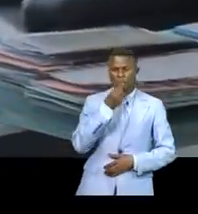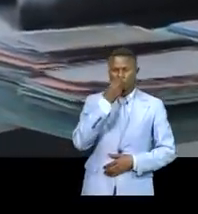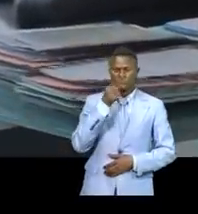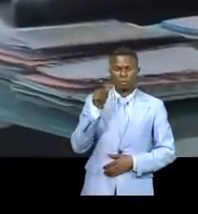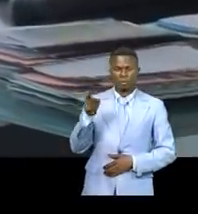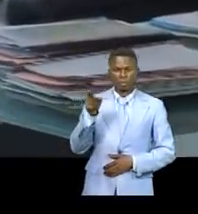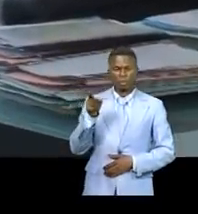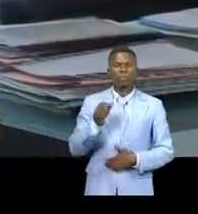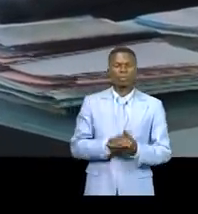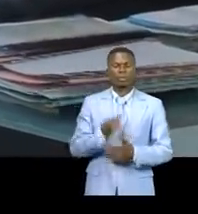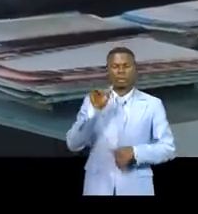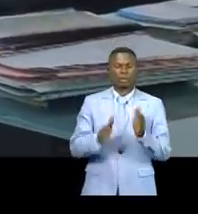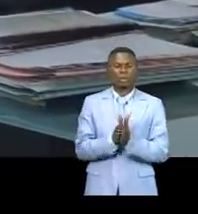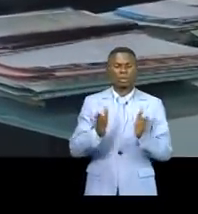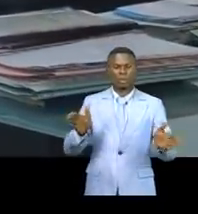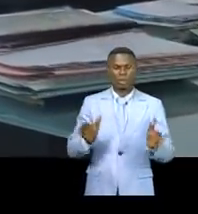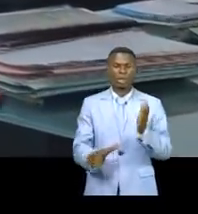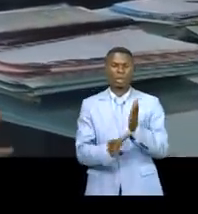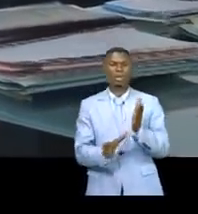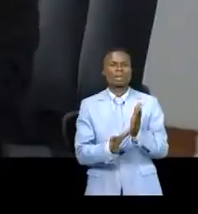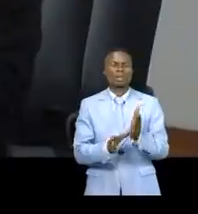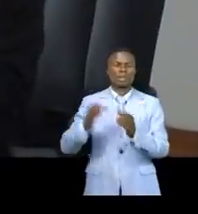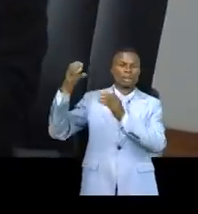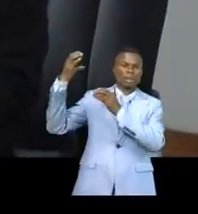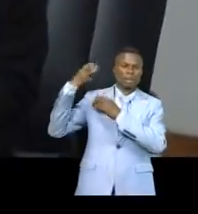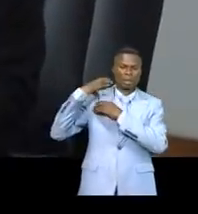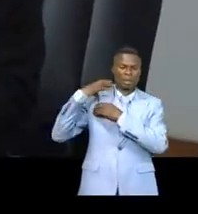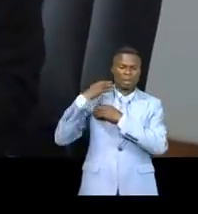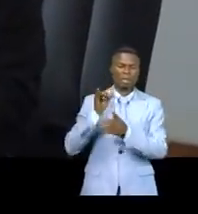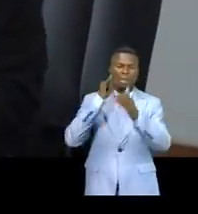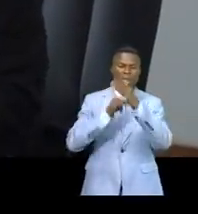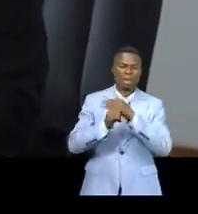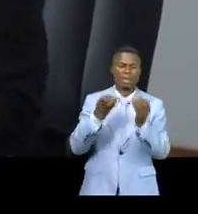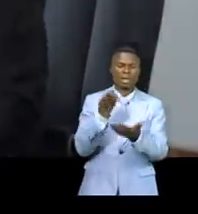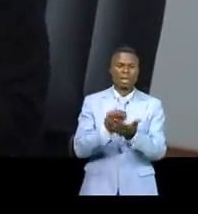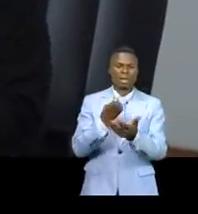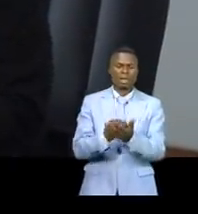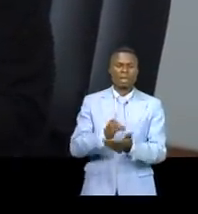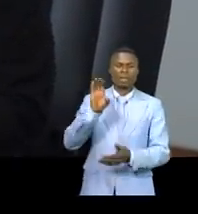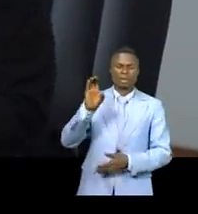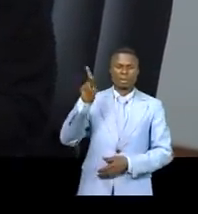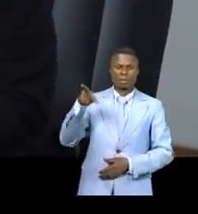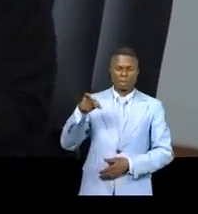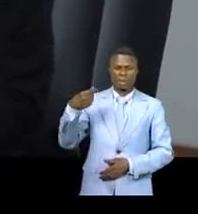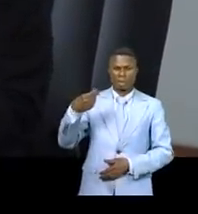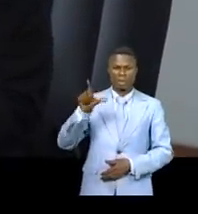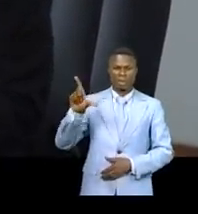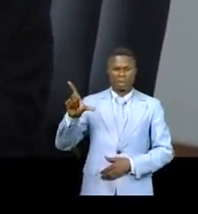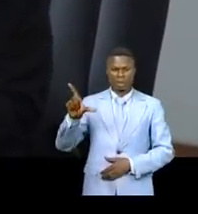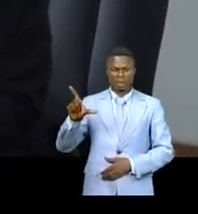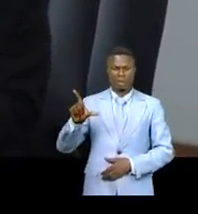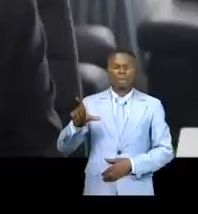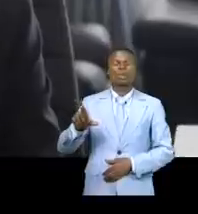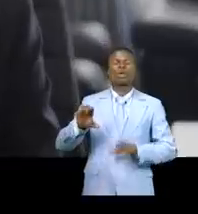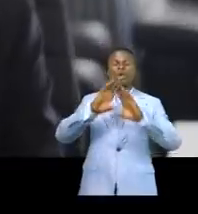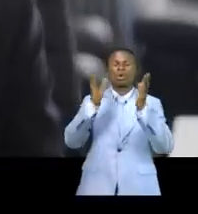Lititiou Afata, secrétaire exécutif adjoint chargé de l'intégration économique à la CPGL, communauté économique des pays des